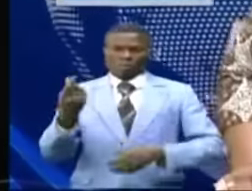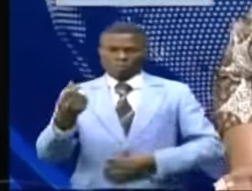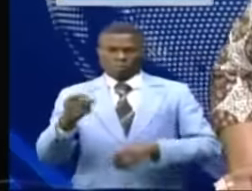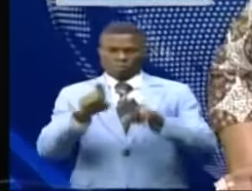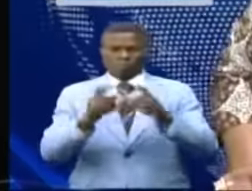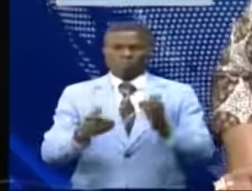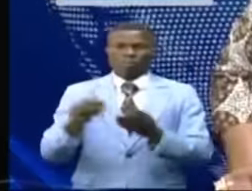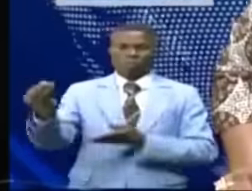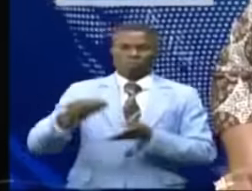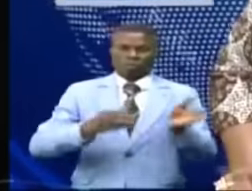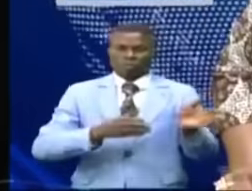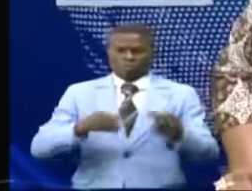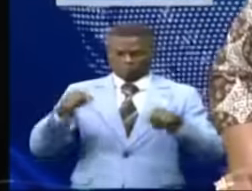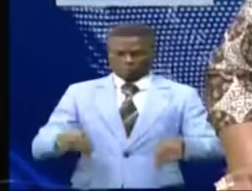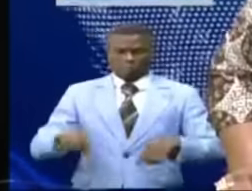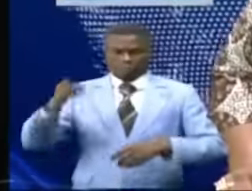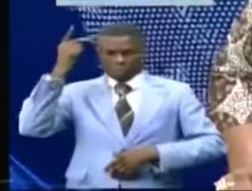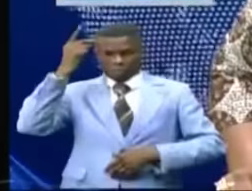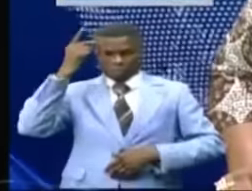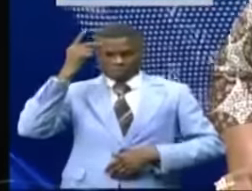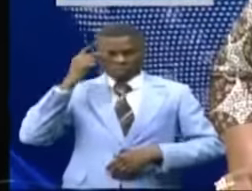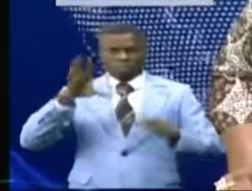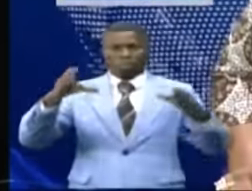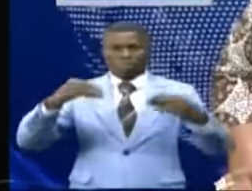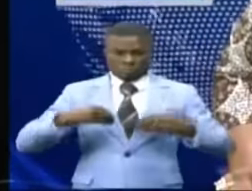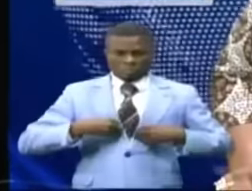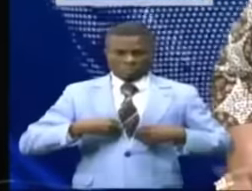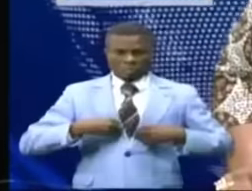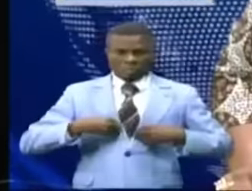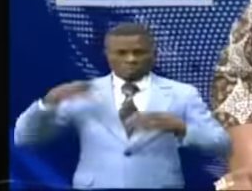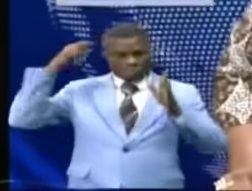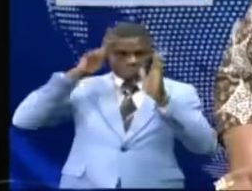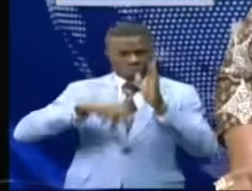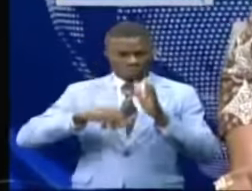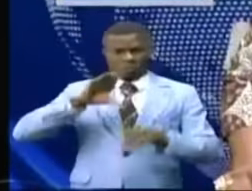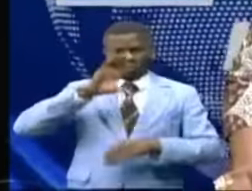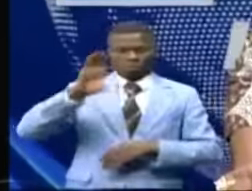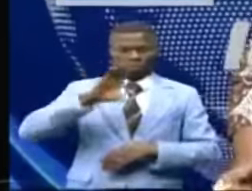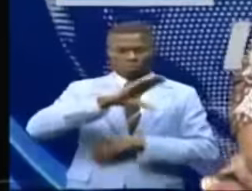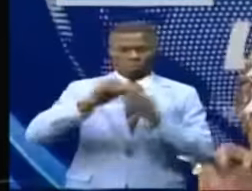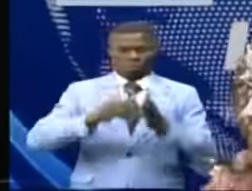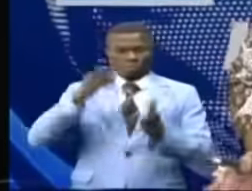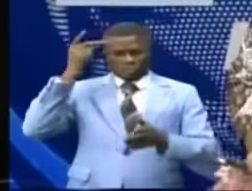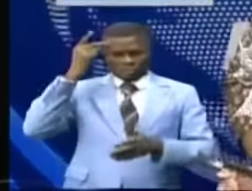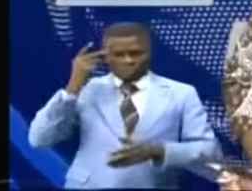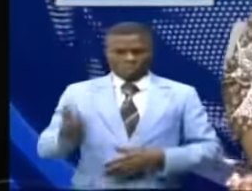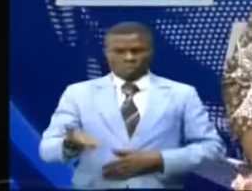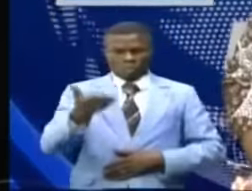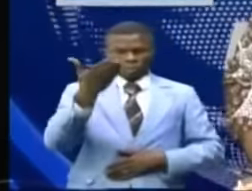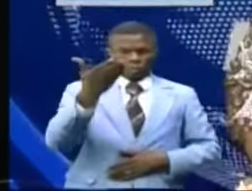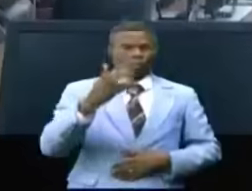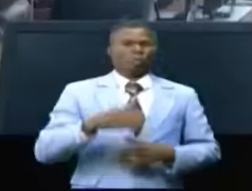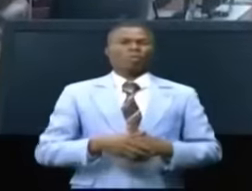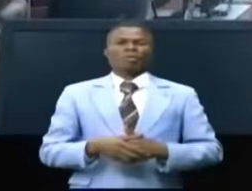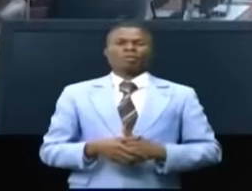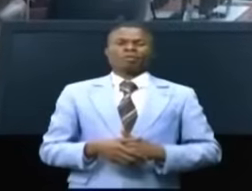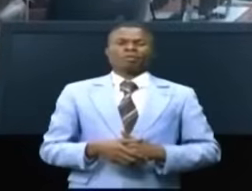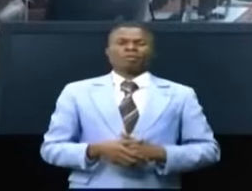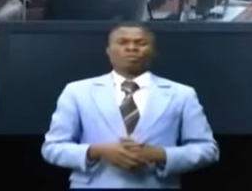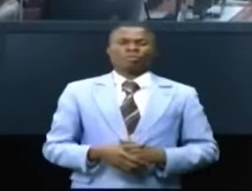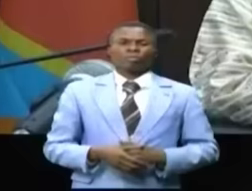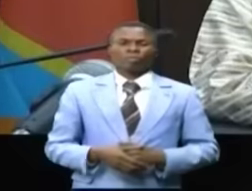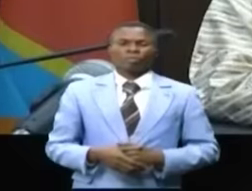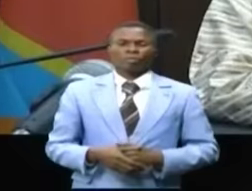des capitaux en mission à Kinshasa. Affirmation faite à la gouverneure Malangu Kabedimbouye, jeudi Chabani.